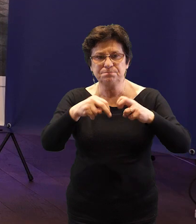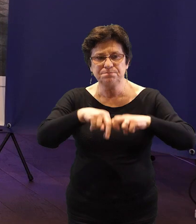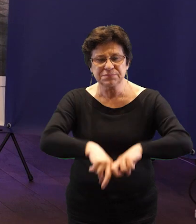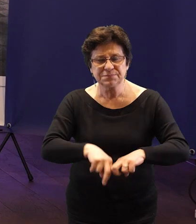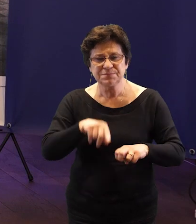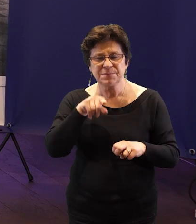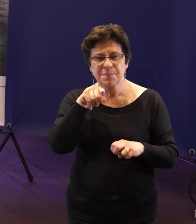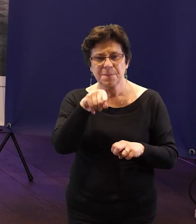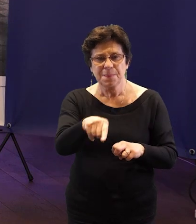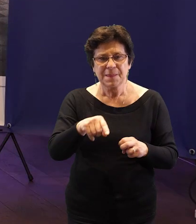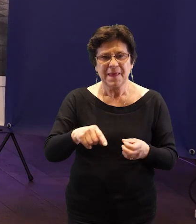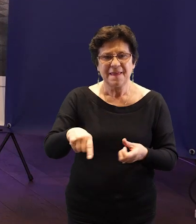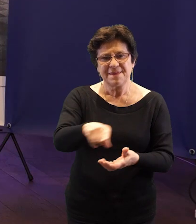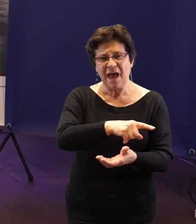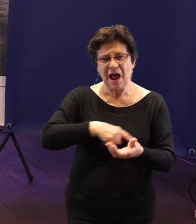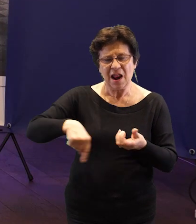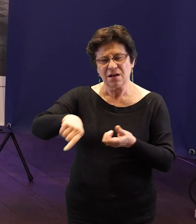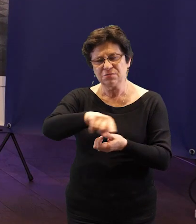też oczywisty,